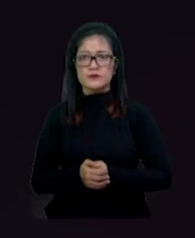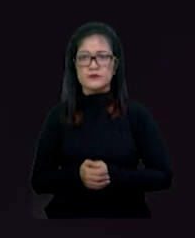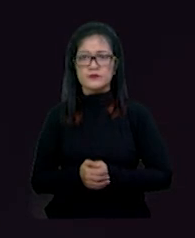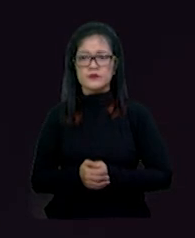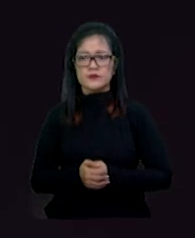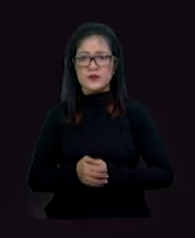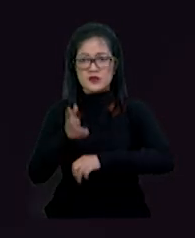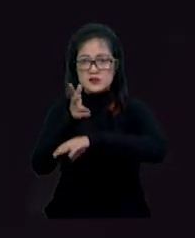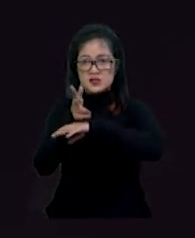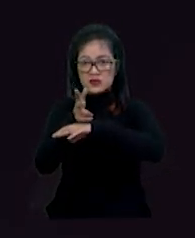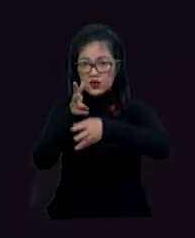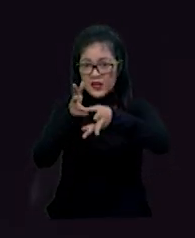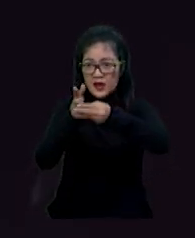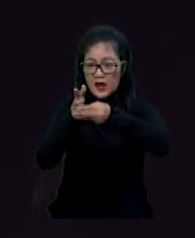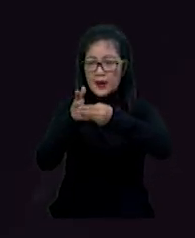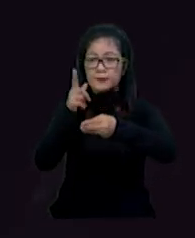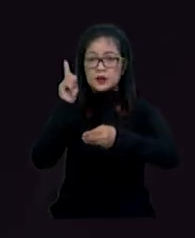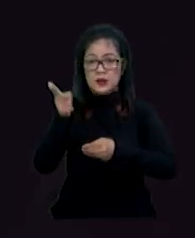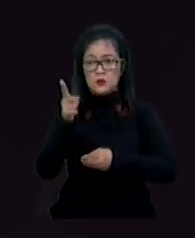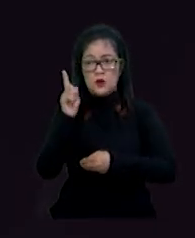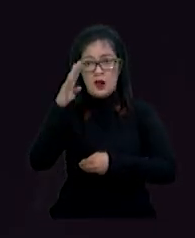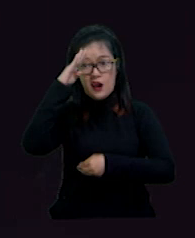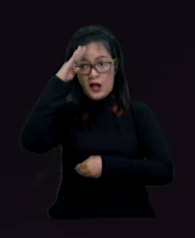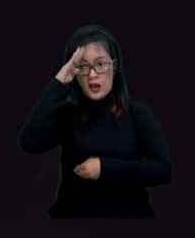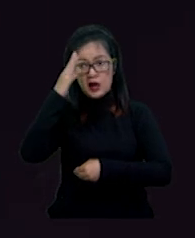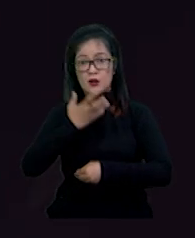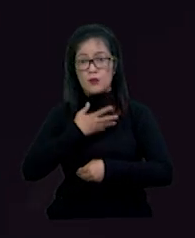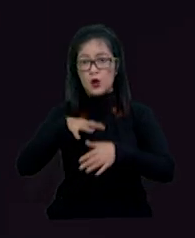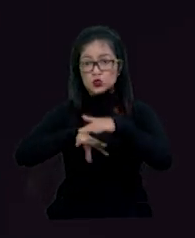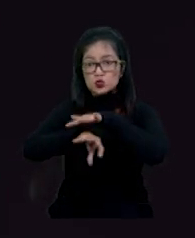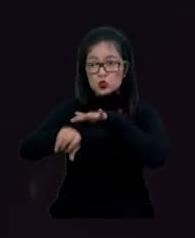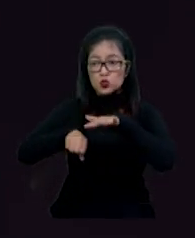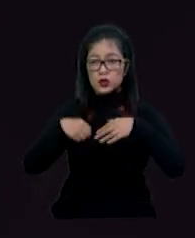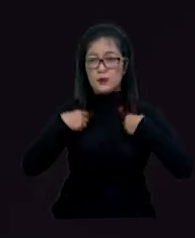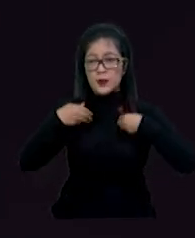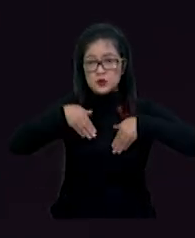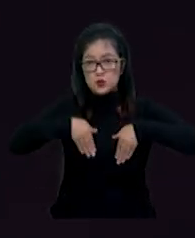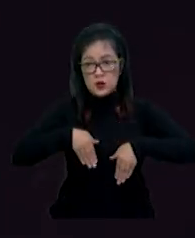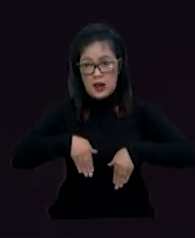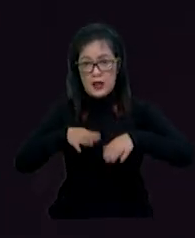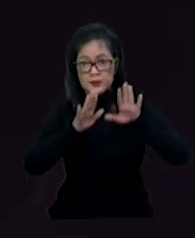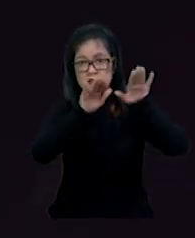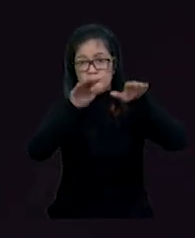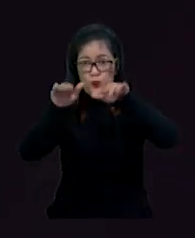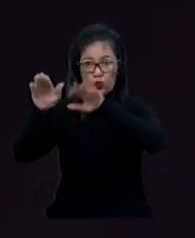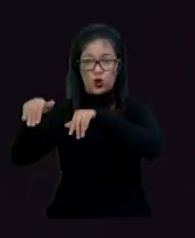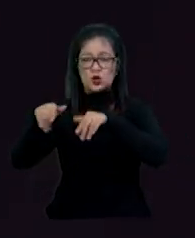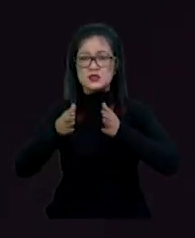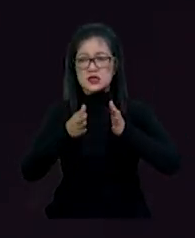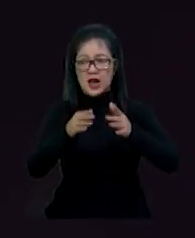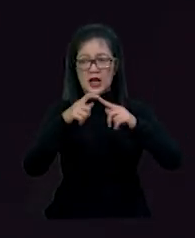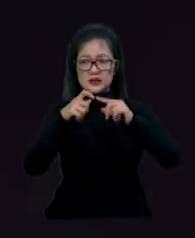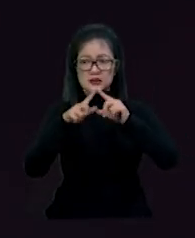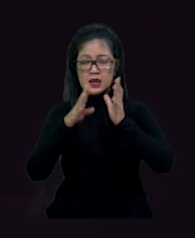Video kamera handphone merekam saat seorang pria diduga akan mencuri pakaian dalam di jemuran rumah warga di Jalan Asem 2 Cipete Selatan, Cilandak,